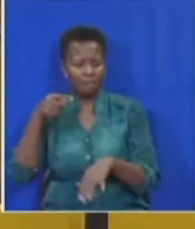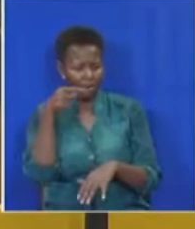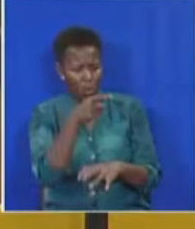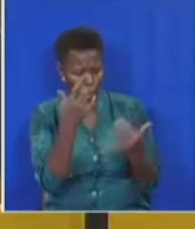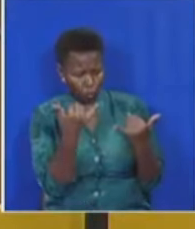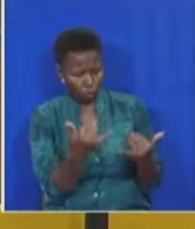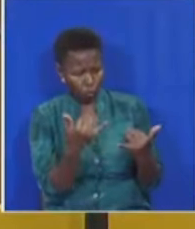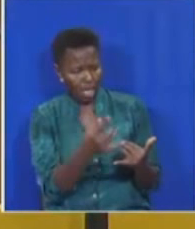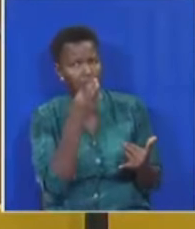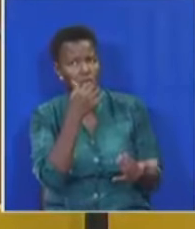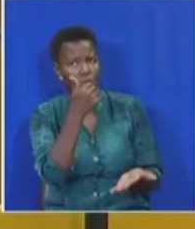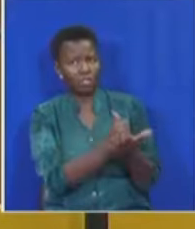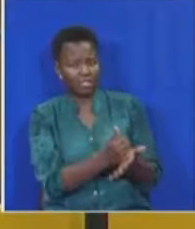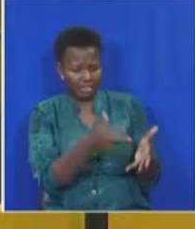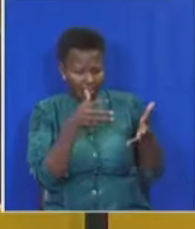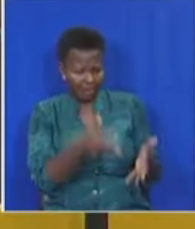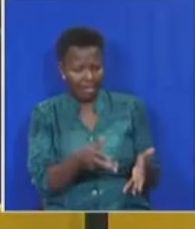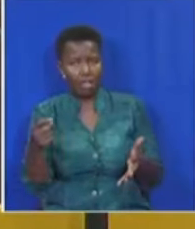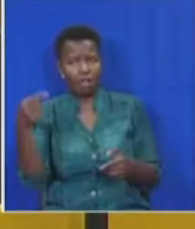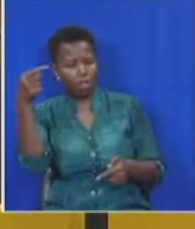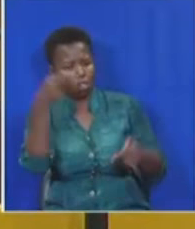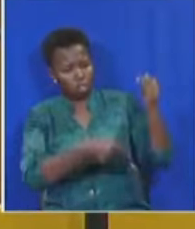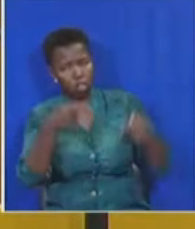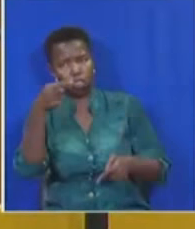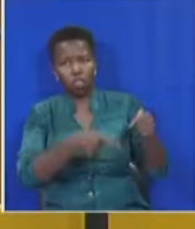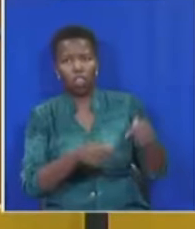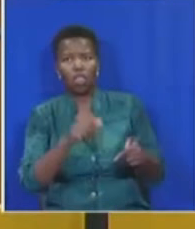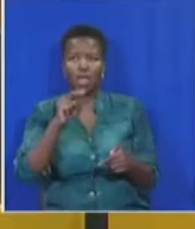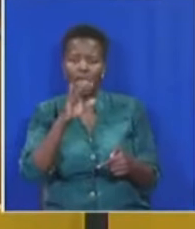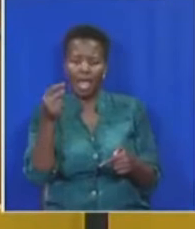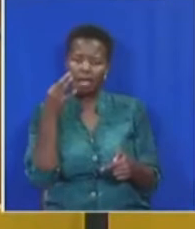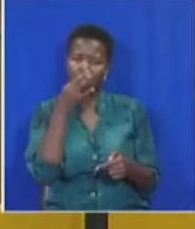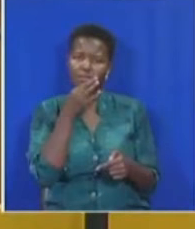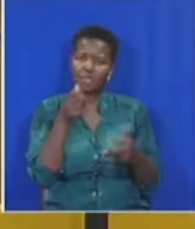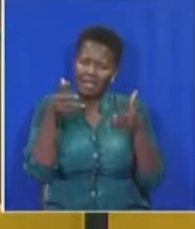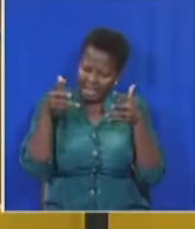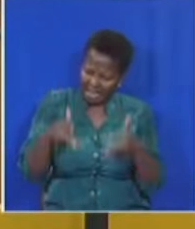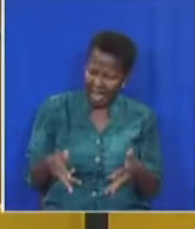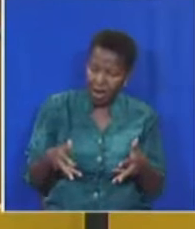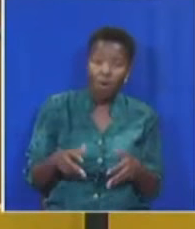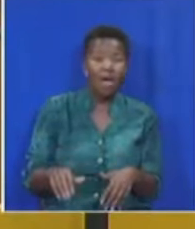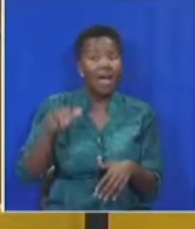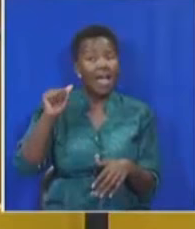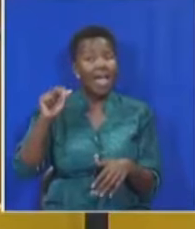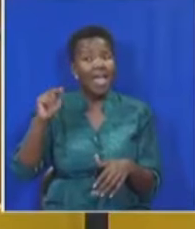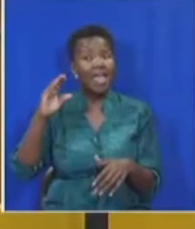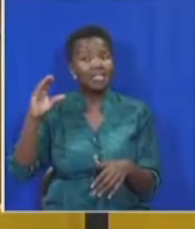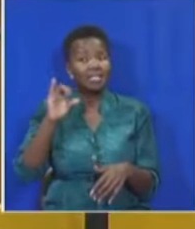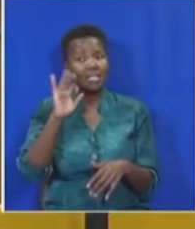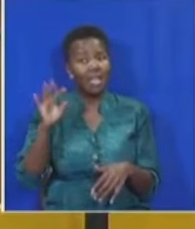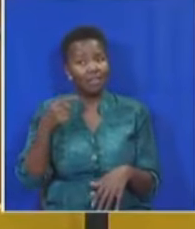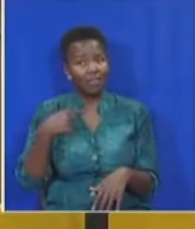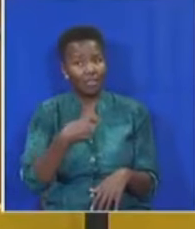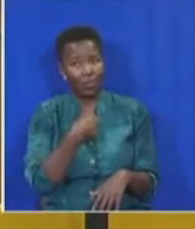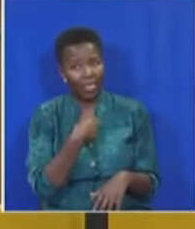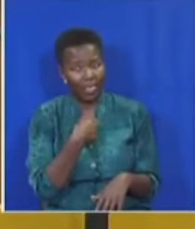today to sit here and point fingers and say the ANC which if thina we were